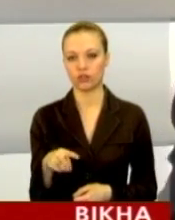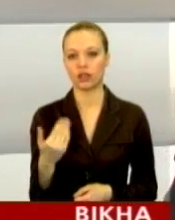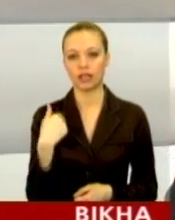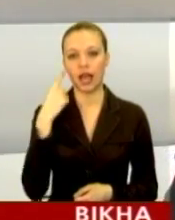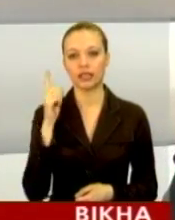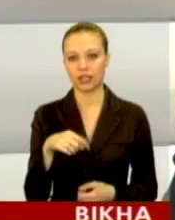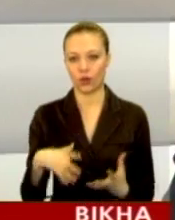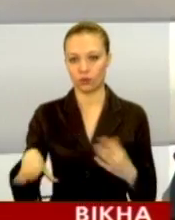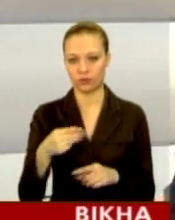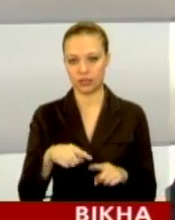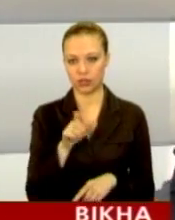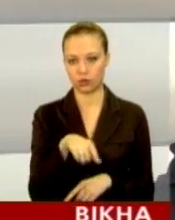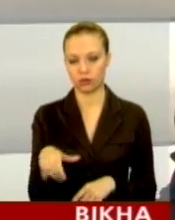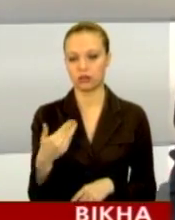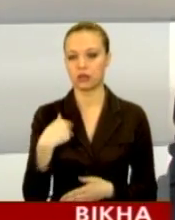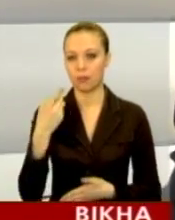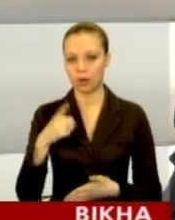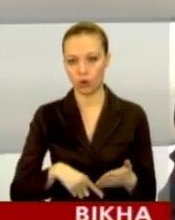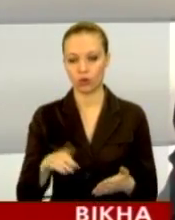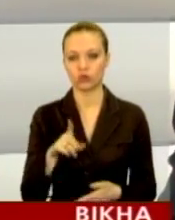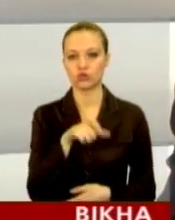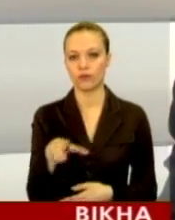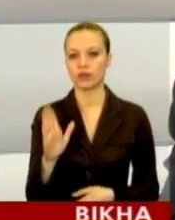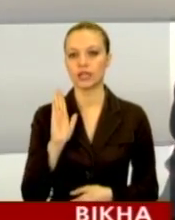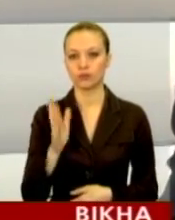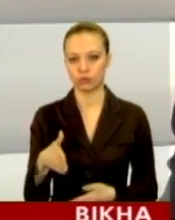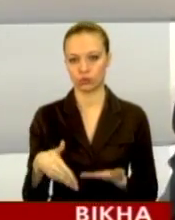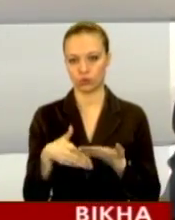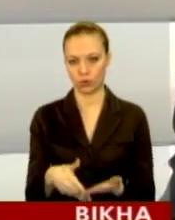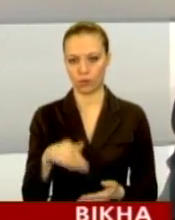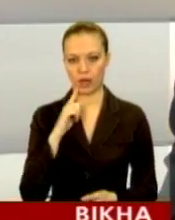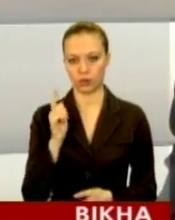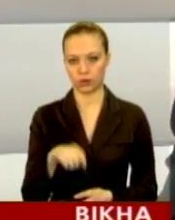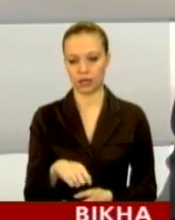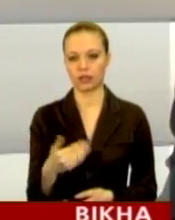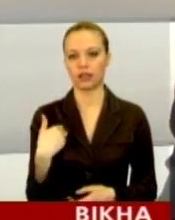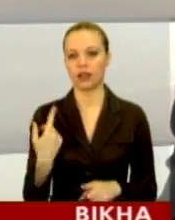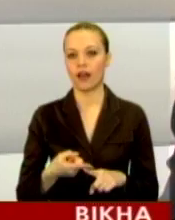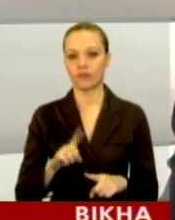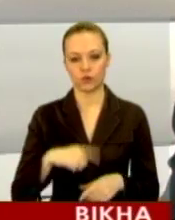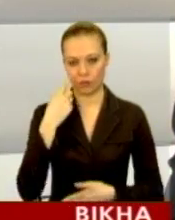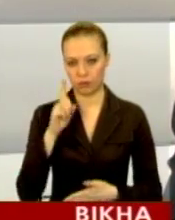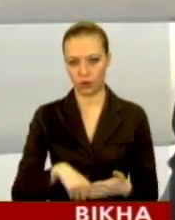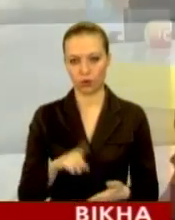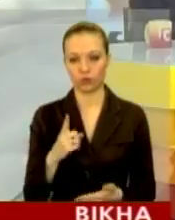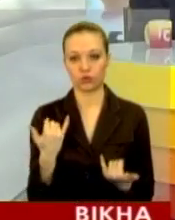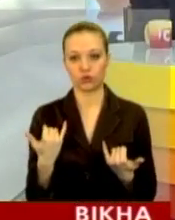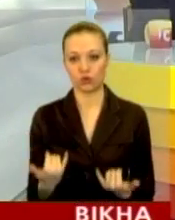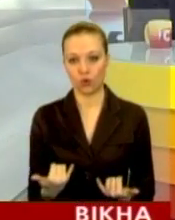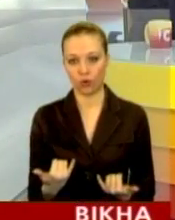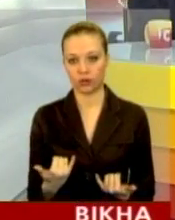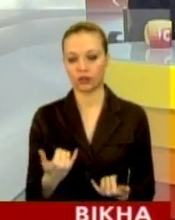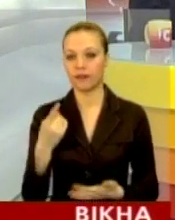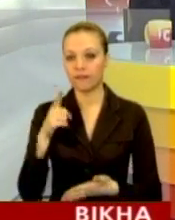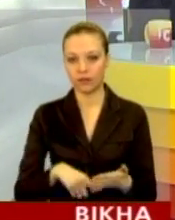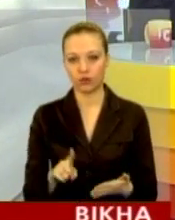Я знаю всіх цих людей. Я переконаний, що вони будуть допомагати Україні. Я в цьому переконаний, тому що сьогодні,